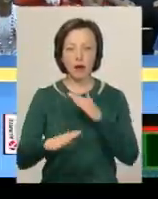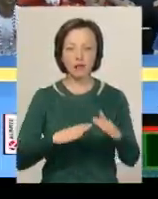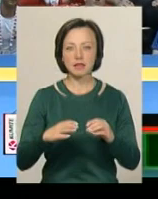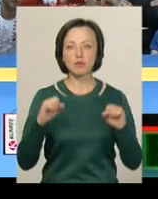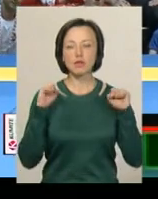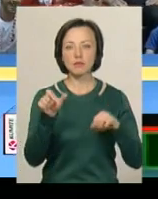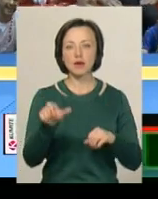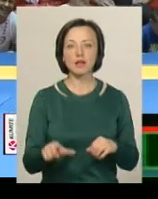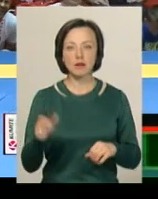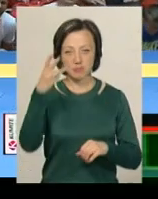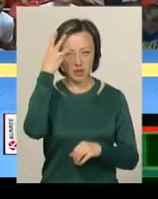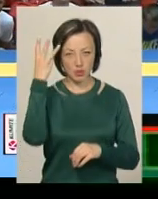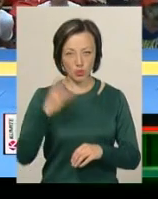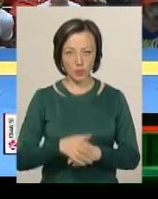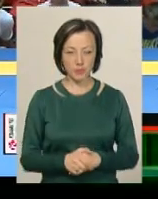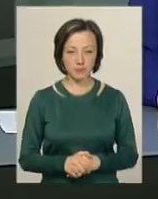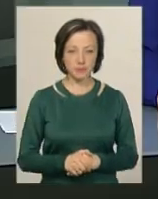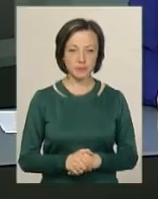стала спортсменка з обласного центру.